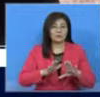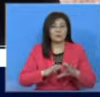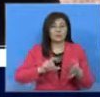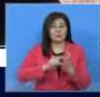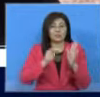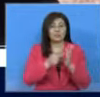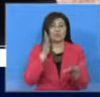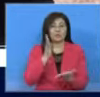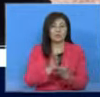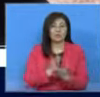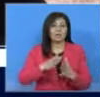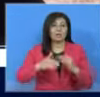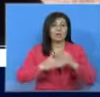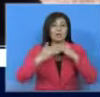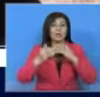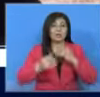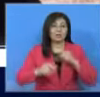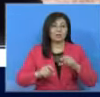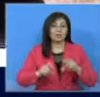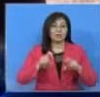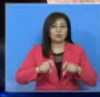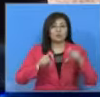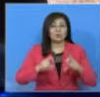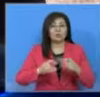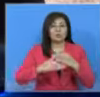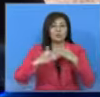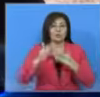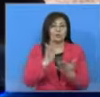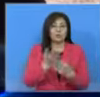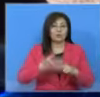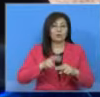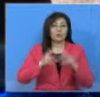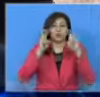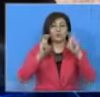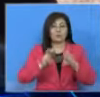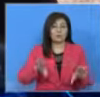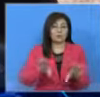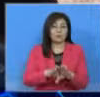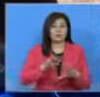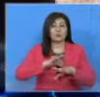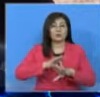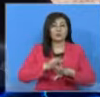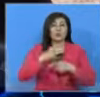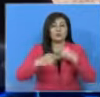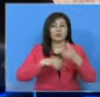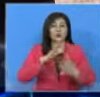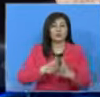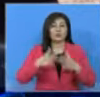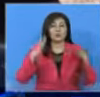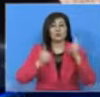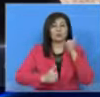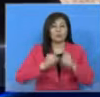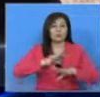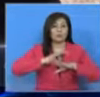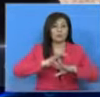зал болады. Сондай-ақ ауласына жүгіретін алаң салынады. Айта кетейік, мұның барлығы арнайы ережеге сәйкес жүргізіліп жатыр. Яғни алдағы уақытта үлкен жарыстарды